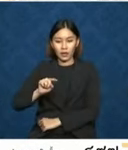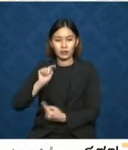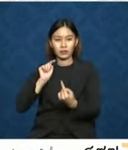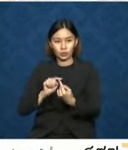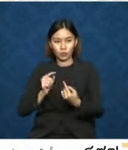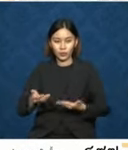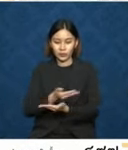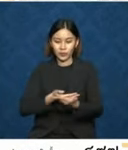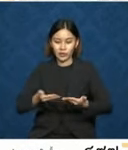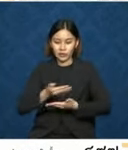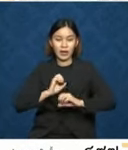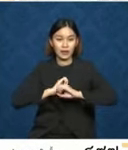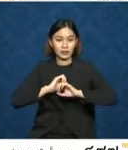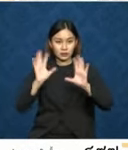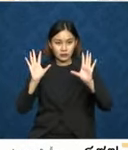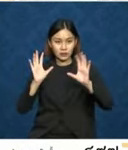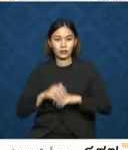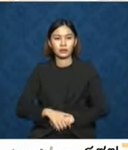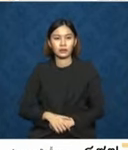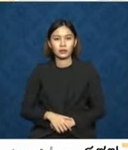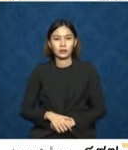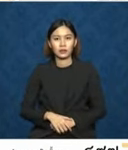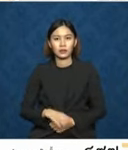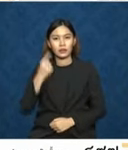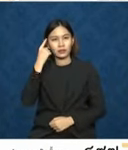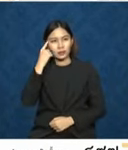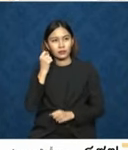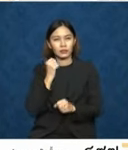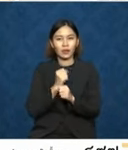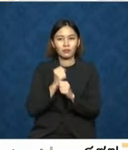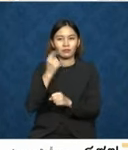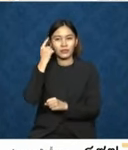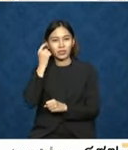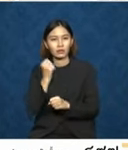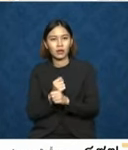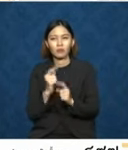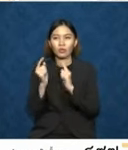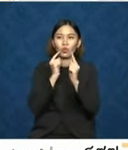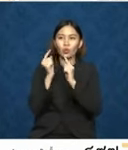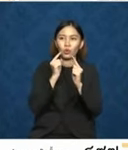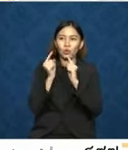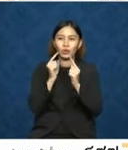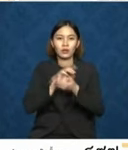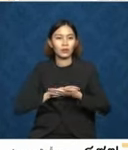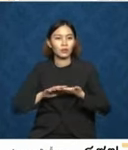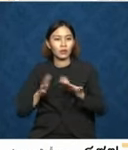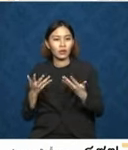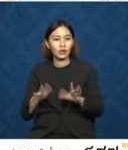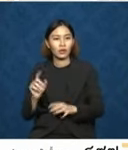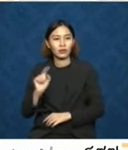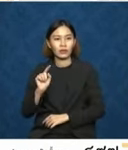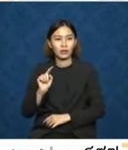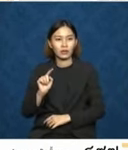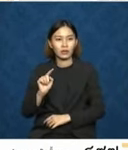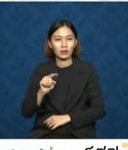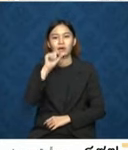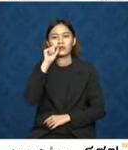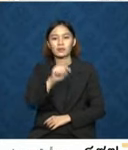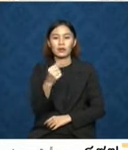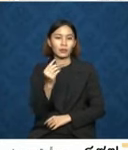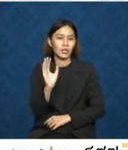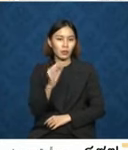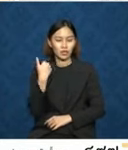กิจลักษณะไม่ใช่เอ่อคิดไปทำไปสนทนาธรรมแล้วก็เอ่อเป็นข้อสั่งการเท่า